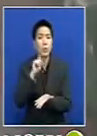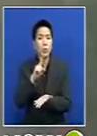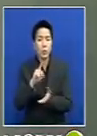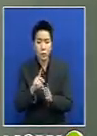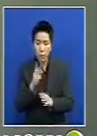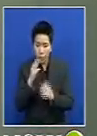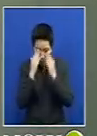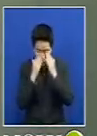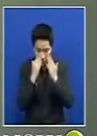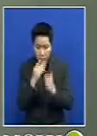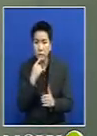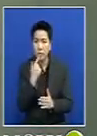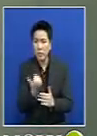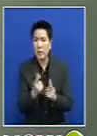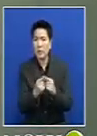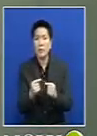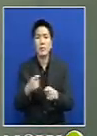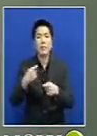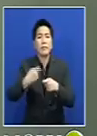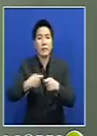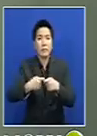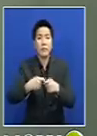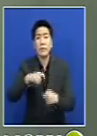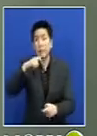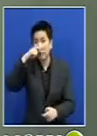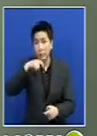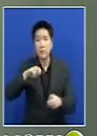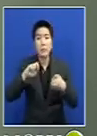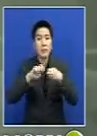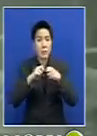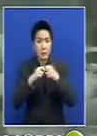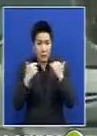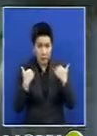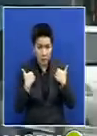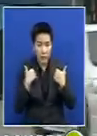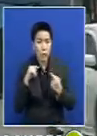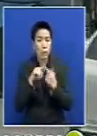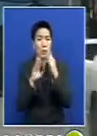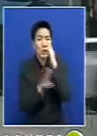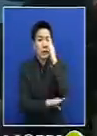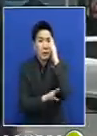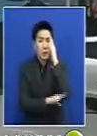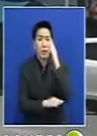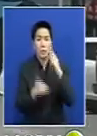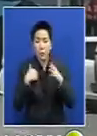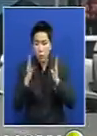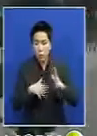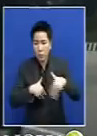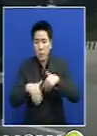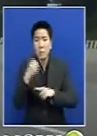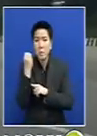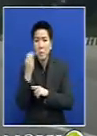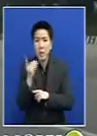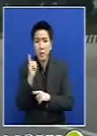ประเมินว่าเป็นเรื่องค่อนข้างยากแม้ไทยจะมีปัญหาความไม่สงบในจังหวัดชายแดนภาคใต้ที่มีประชากรส่วน